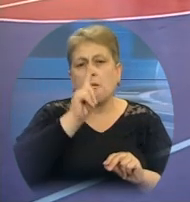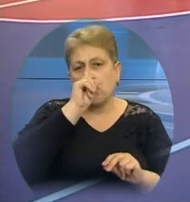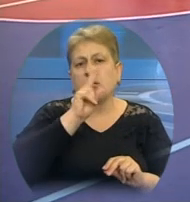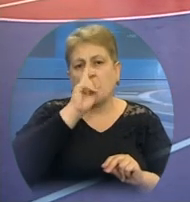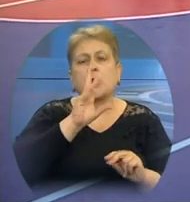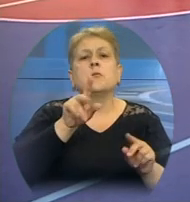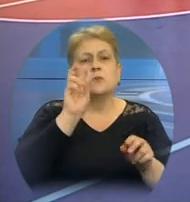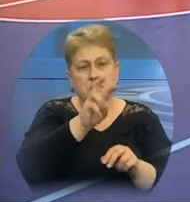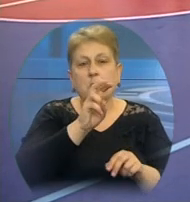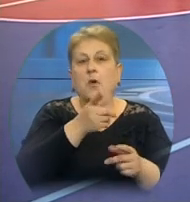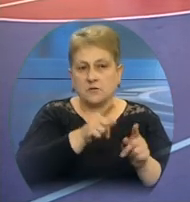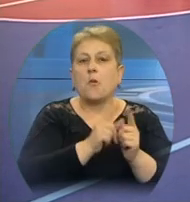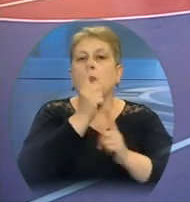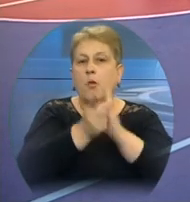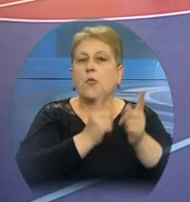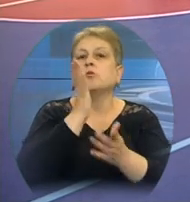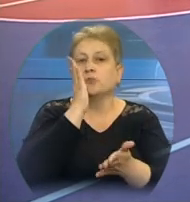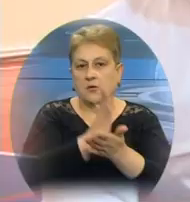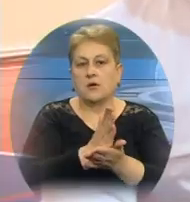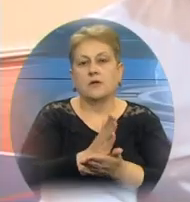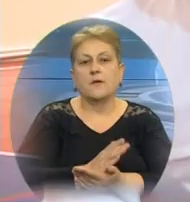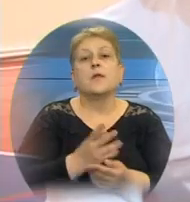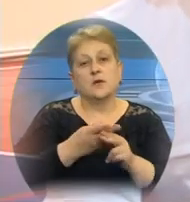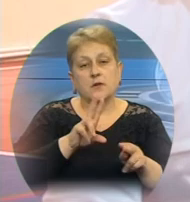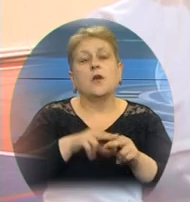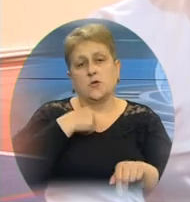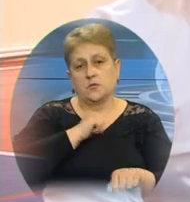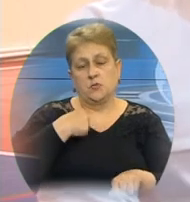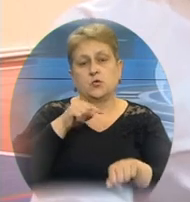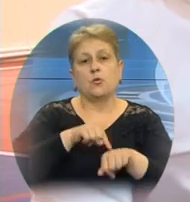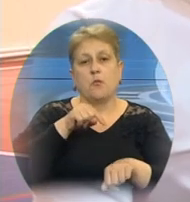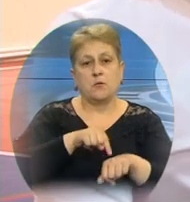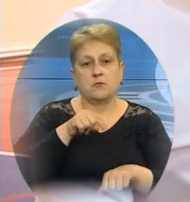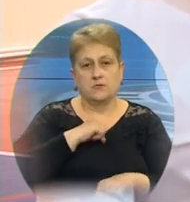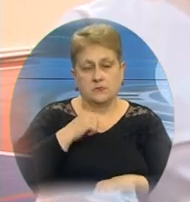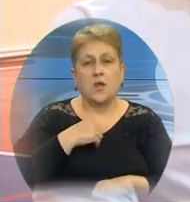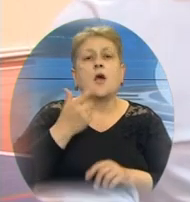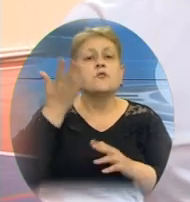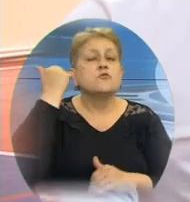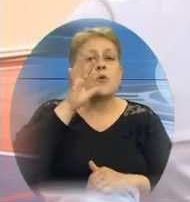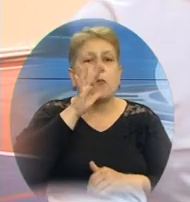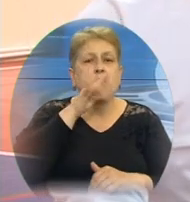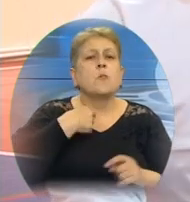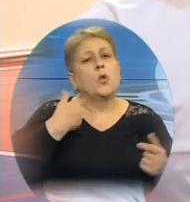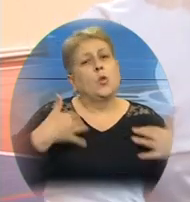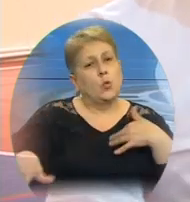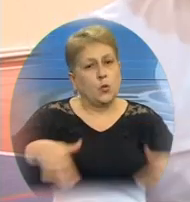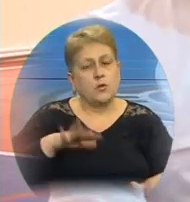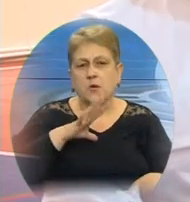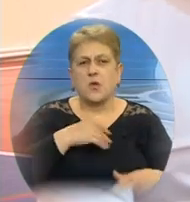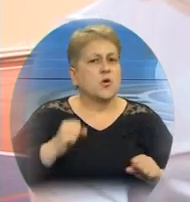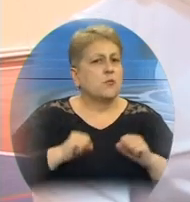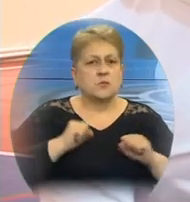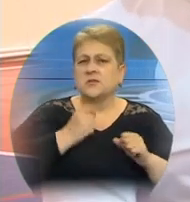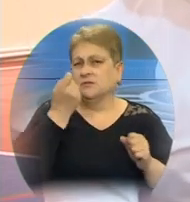ամիս են այստեղ հաճախում և փոփոխությունը նկատելի է։ Իհարկե զգում եմ, այն ժամանակ ավելի թույլ էի, չէի